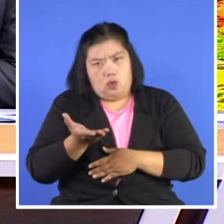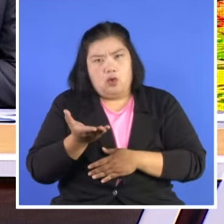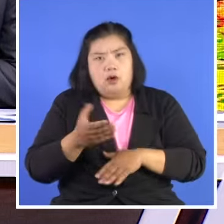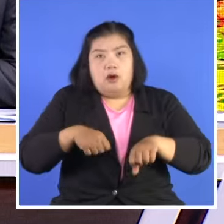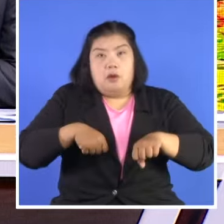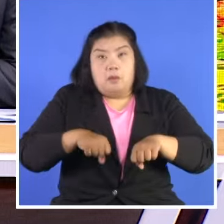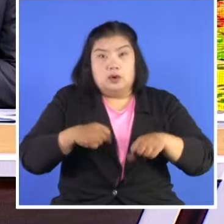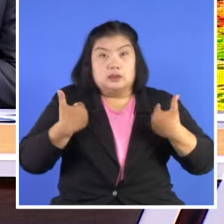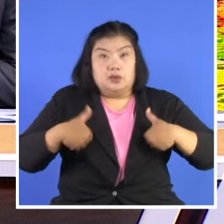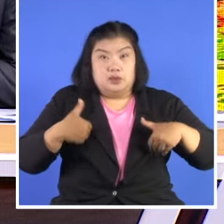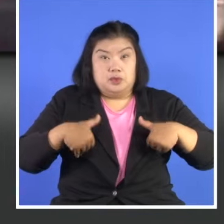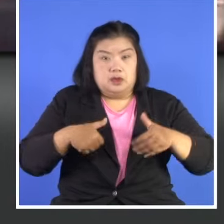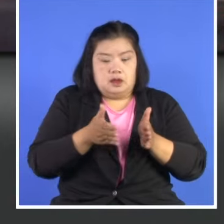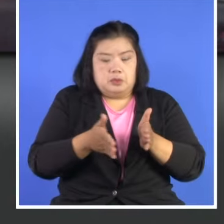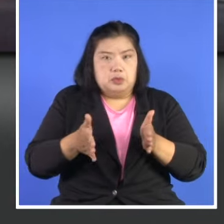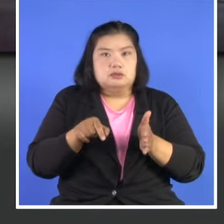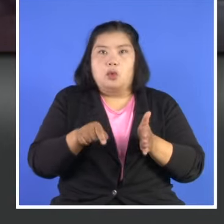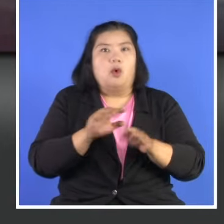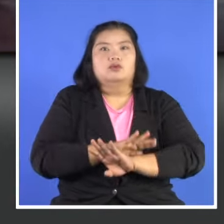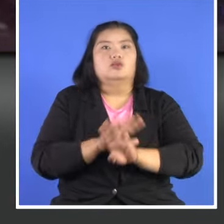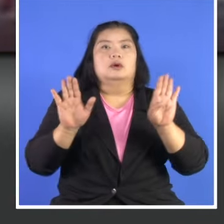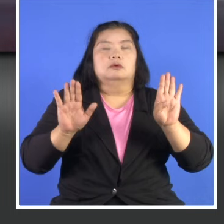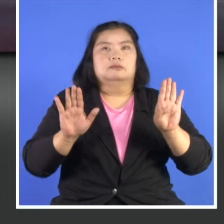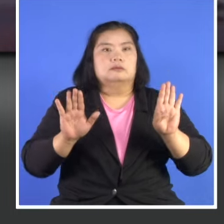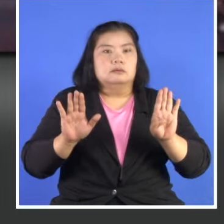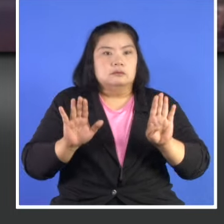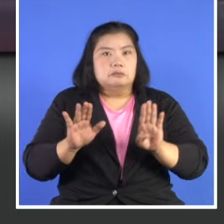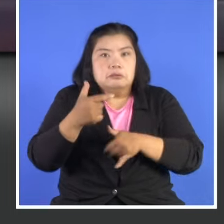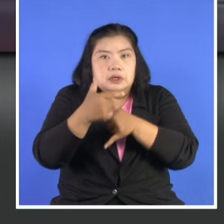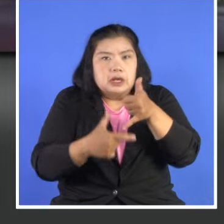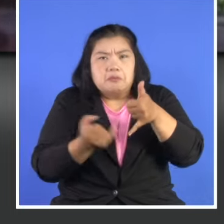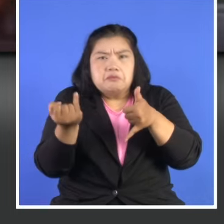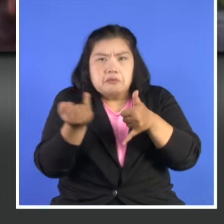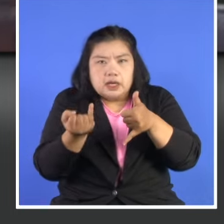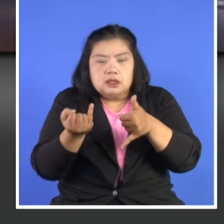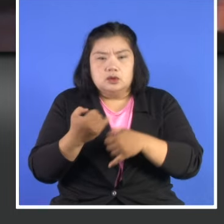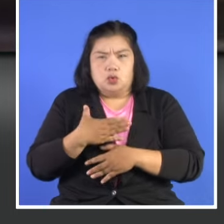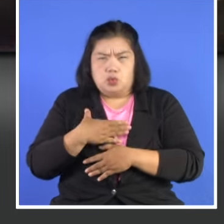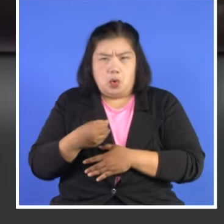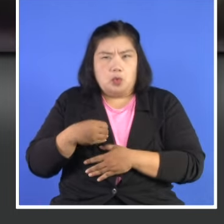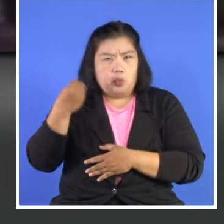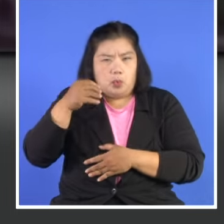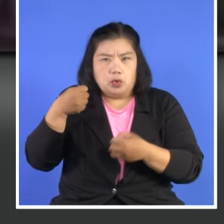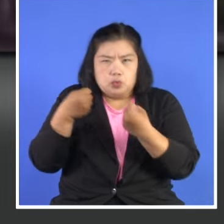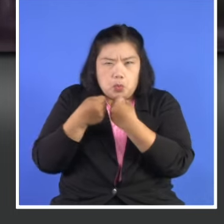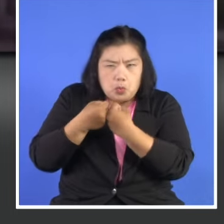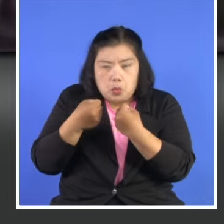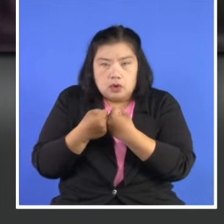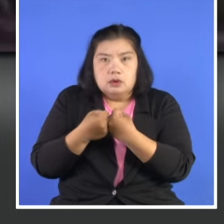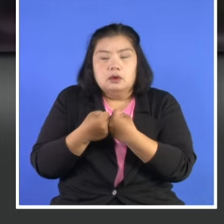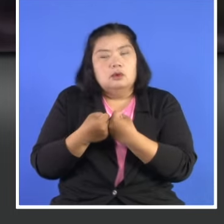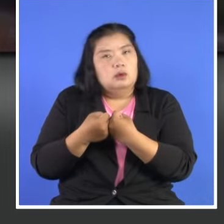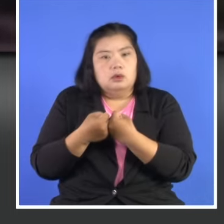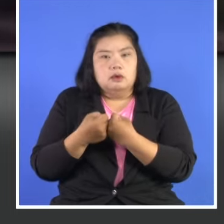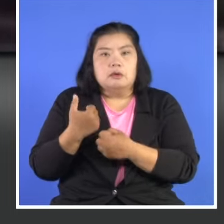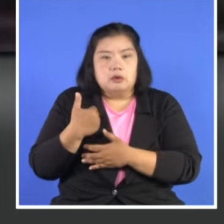ว่าคนขับวินจุดตรงนี้เนี่ยมีพฤติกรรมไปทำร้ายนักท่องเที่ยวมาหลายรอบหลายครั้งละกรณีสื่อโซเชียลนะครับ